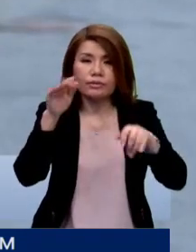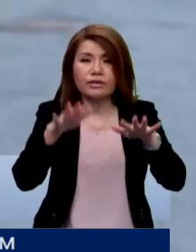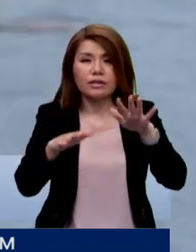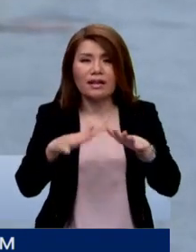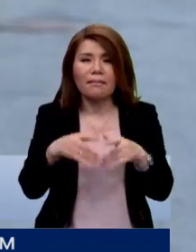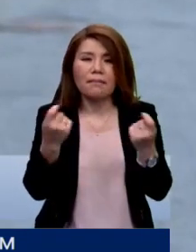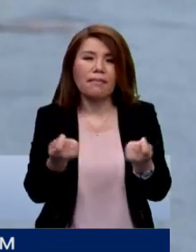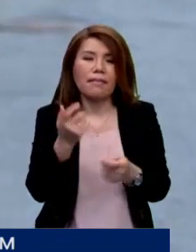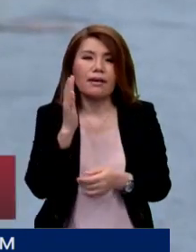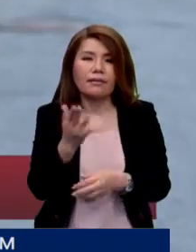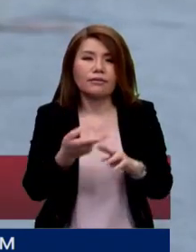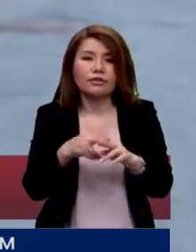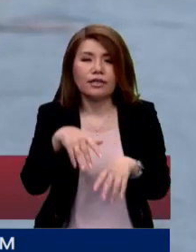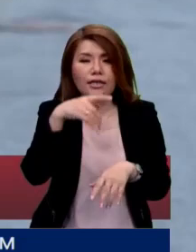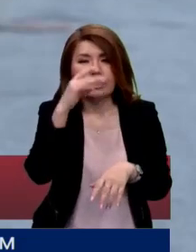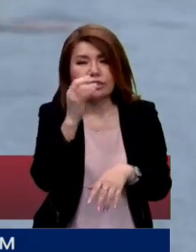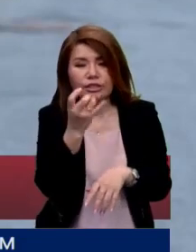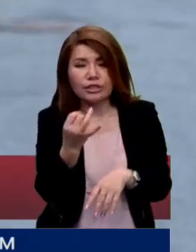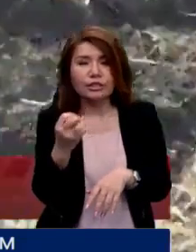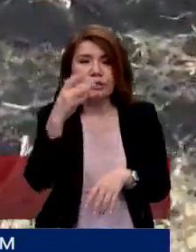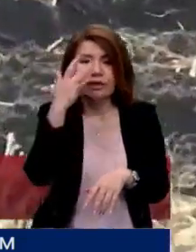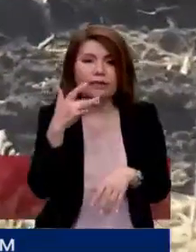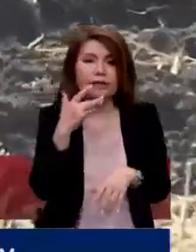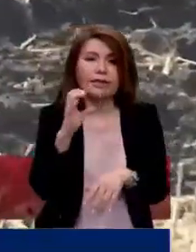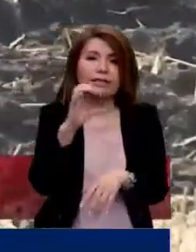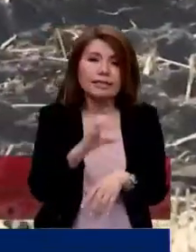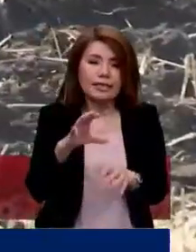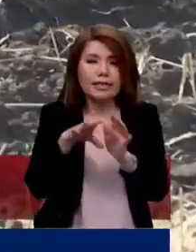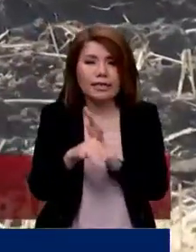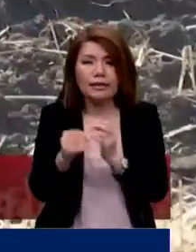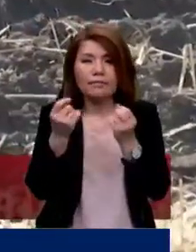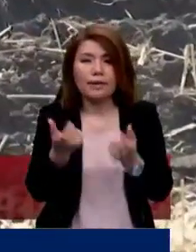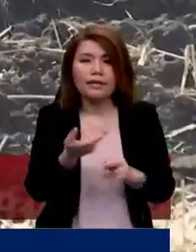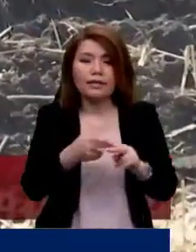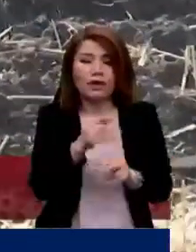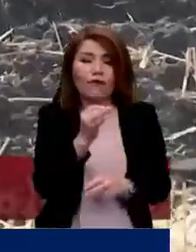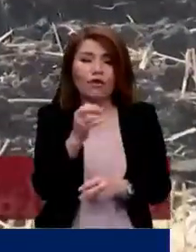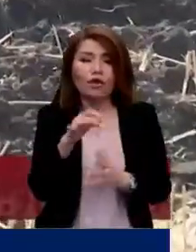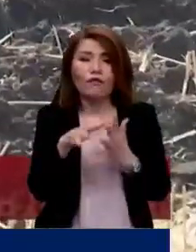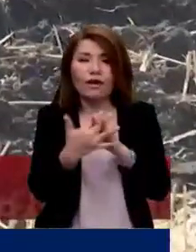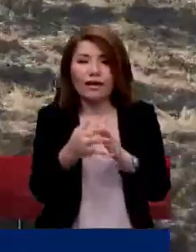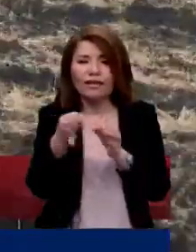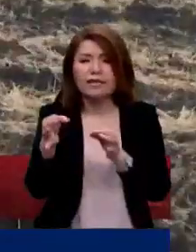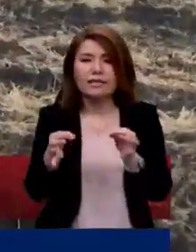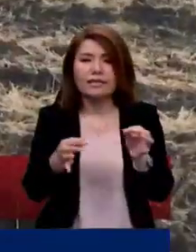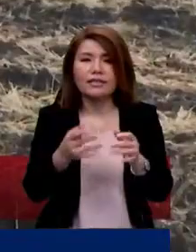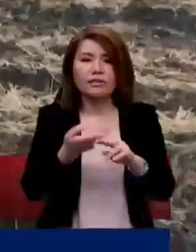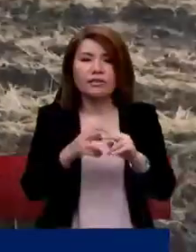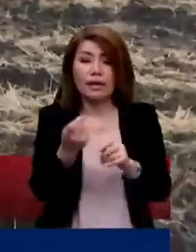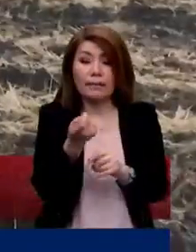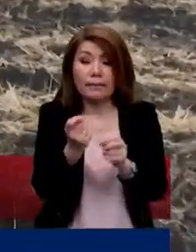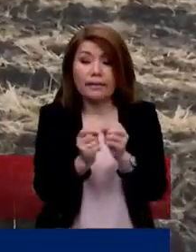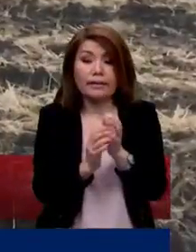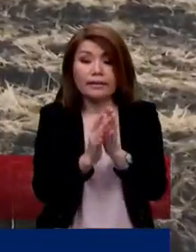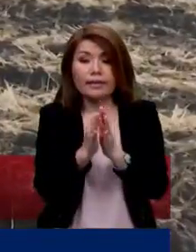аз түседі. Шілде мен қыркүйекте нормаға жуықтайды. Сарыкөл, Меңдіқара, Федоров аудандарында топырақтағы ылғал дәннің өзегін жарып